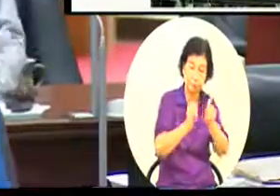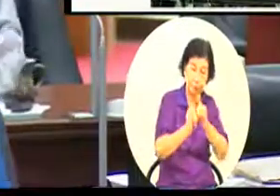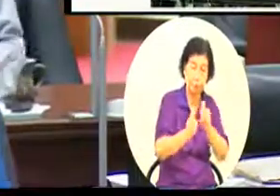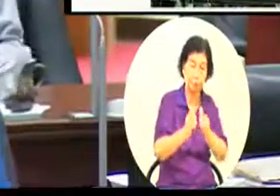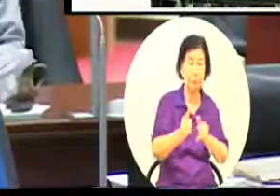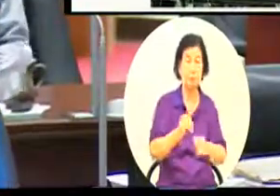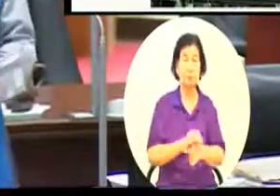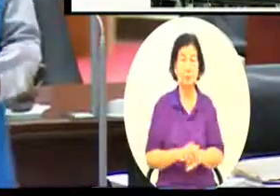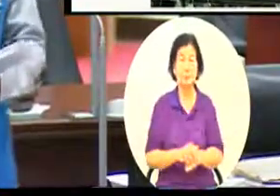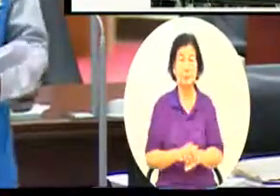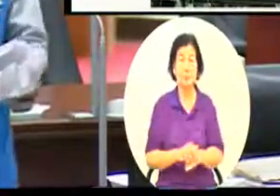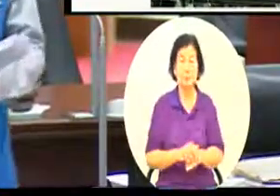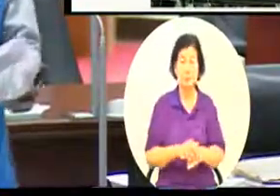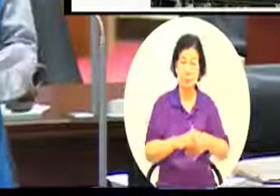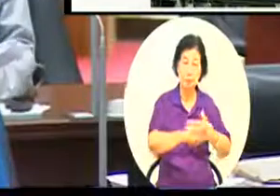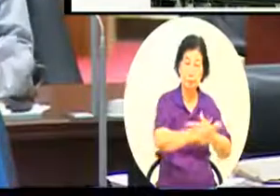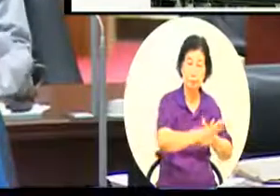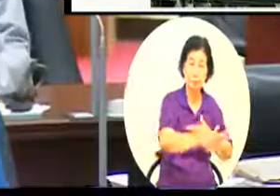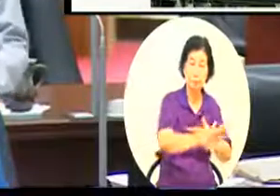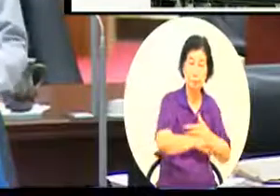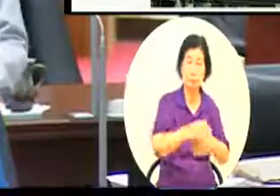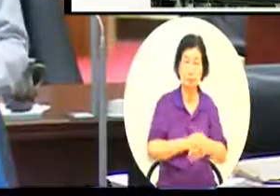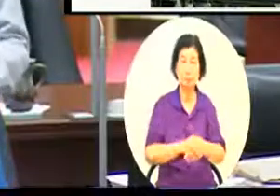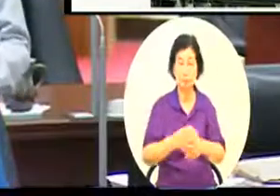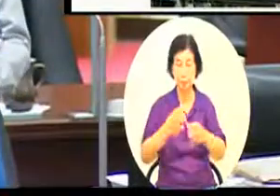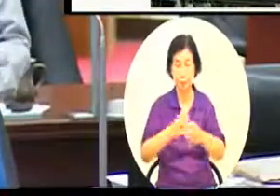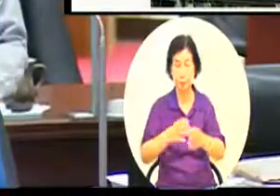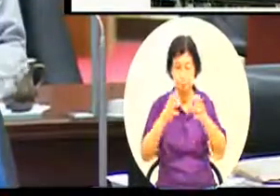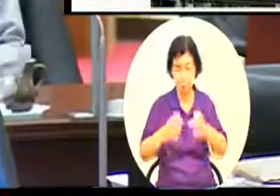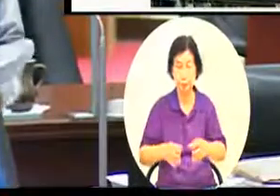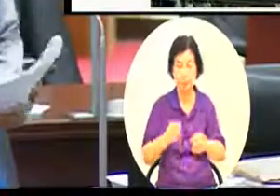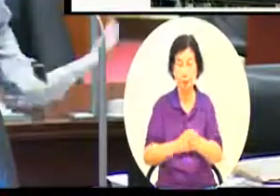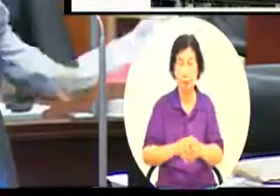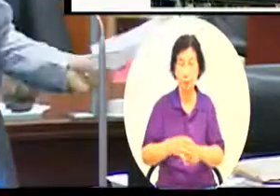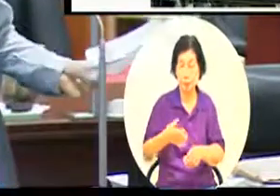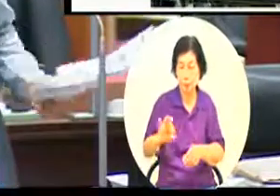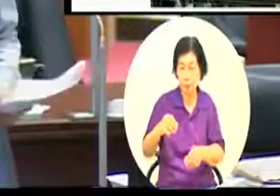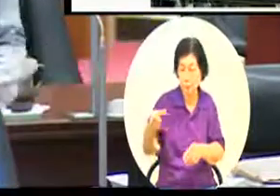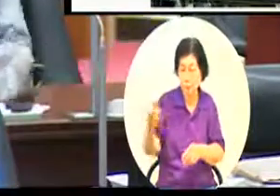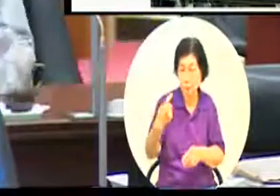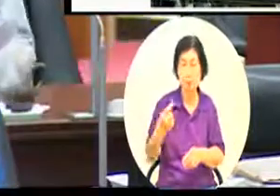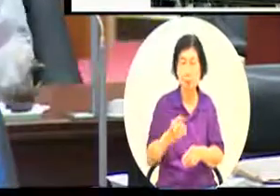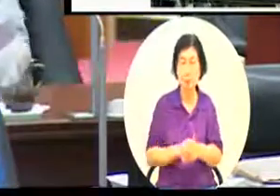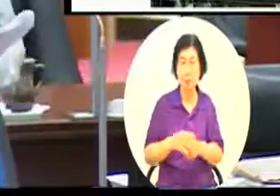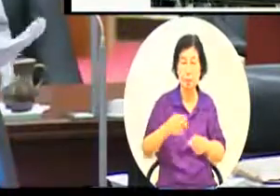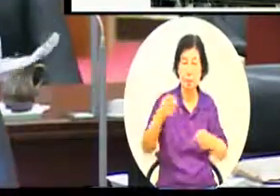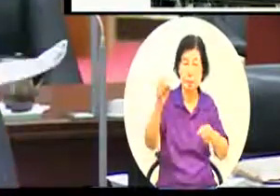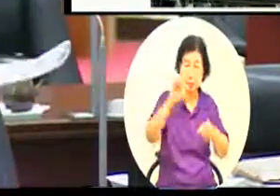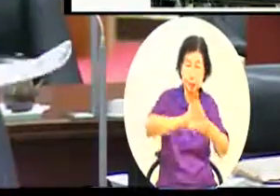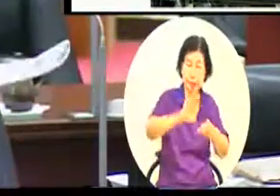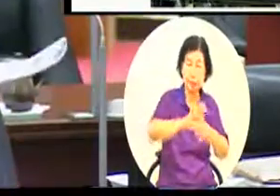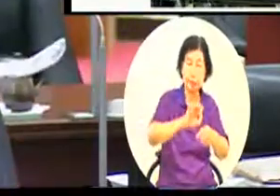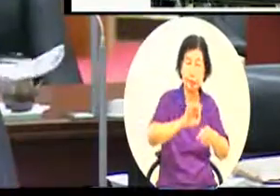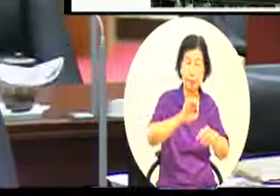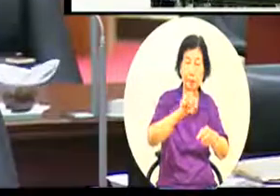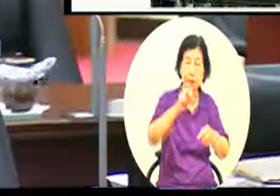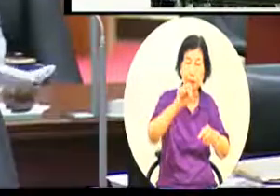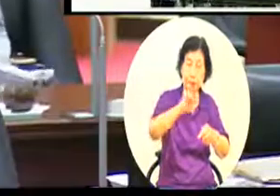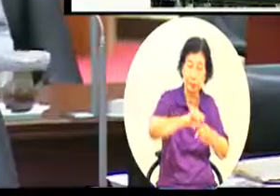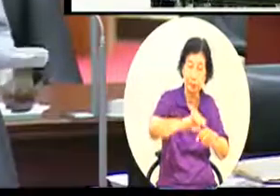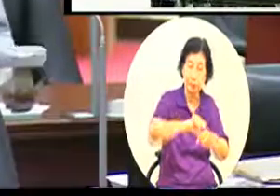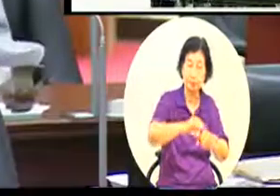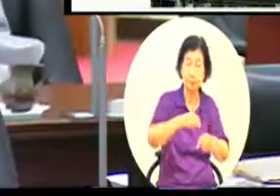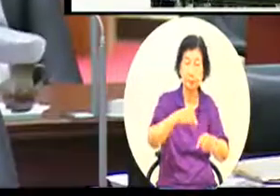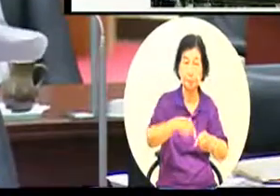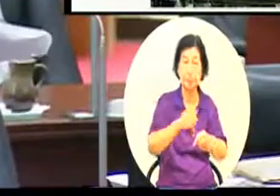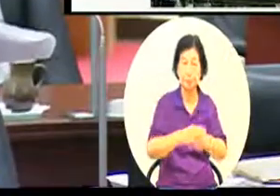我们最主要的一个建设的一个财源，也能增加我们这个营运量， 针对这个接应仔这个